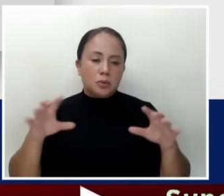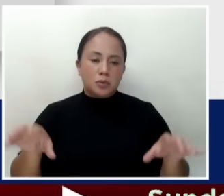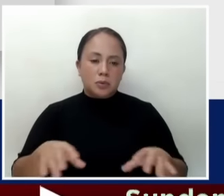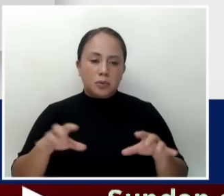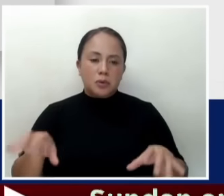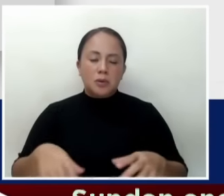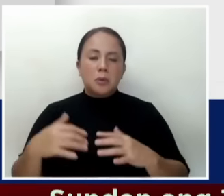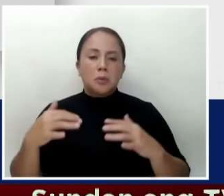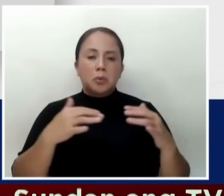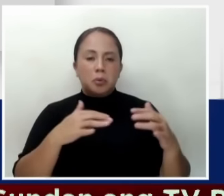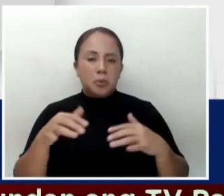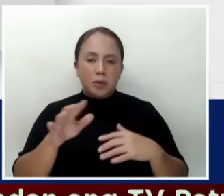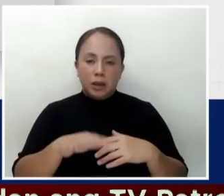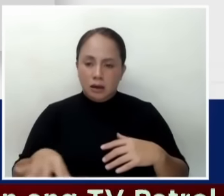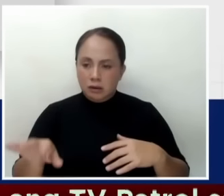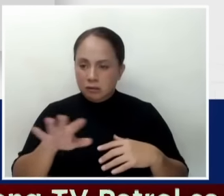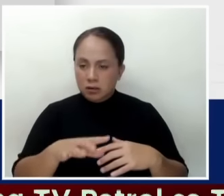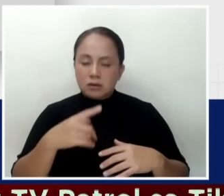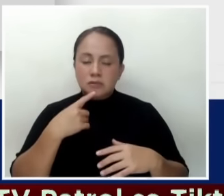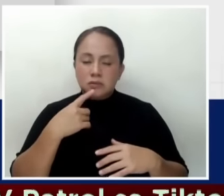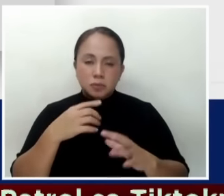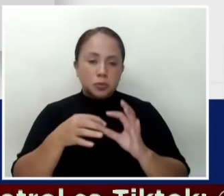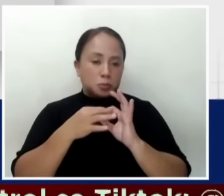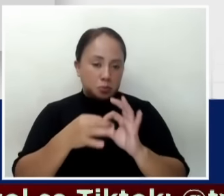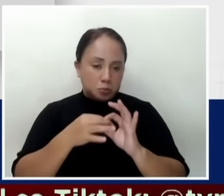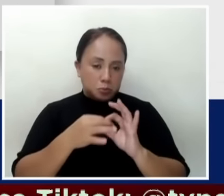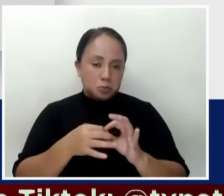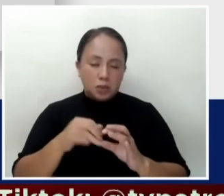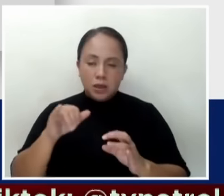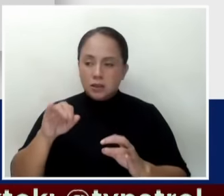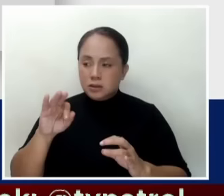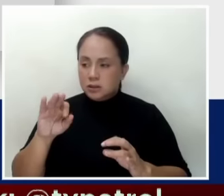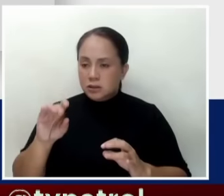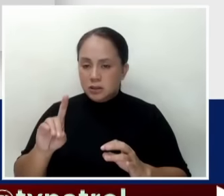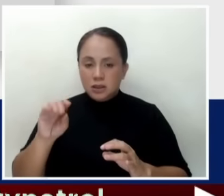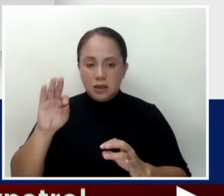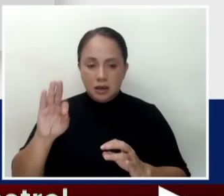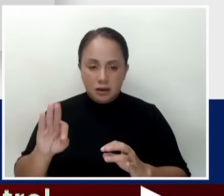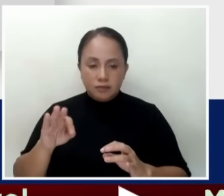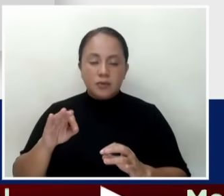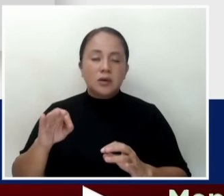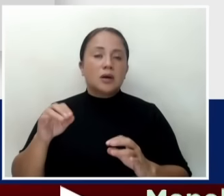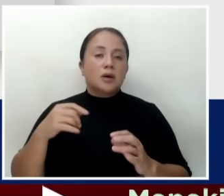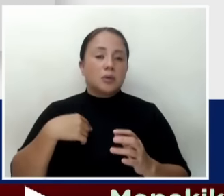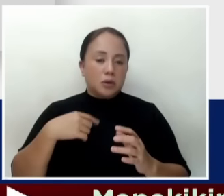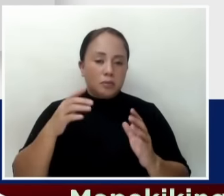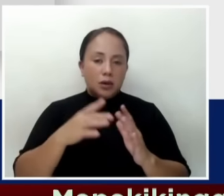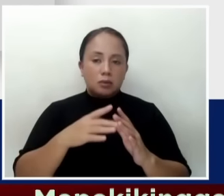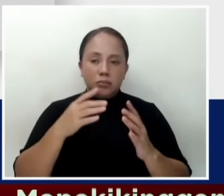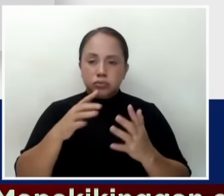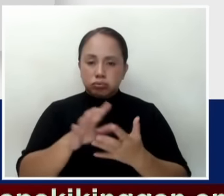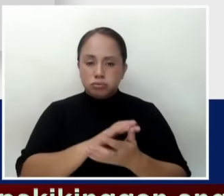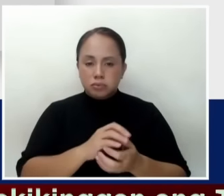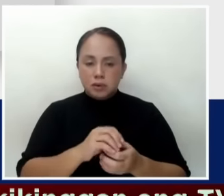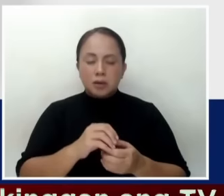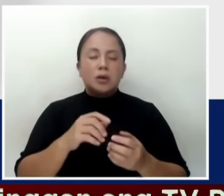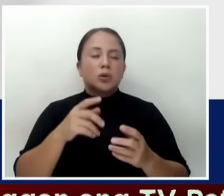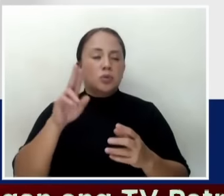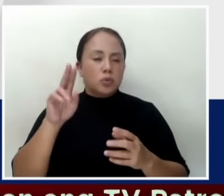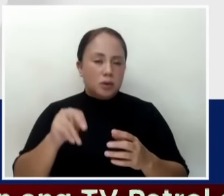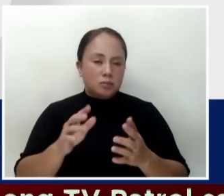zone. Patuloy din umanong nakikipag-ugnayan ang IDF sa UNIFIL para maiwasang madamay ang mga UN peacekeeper sa